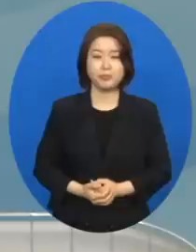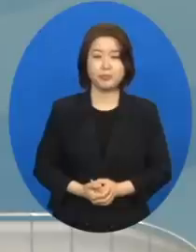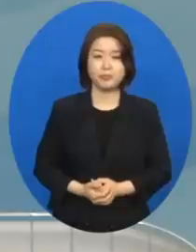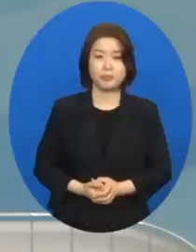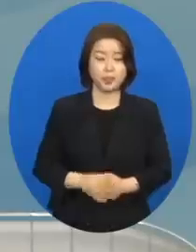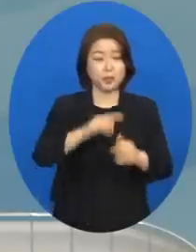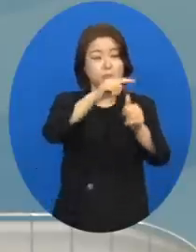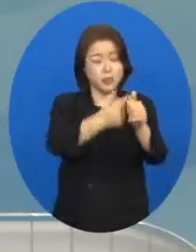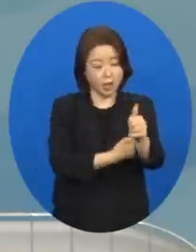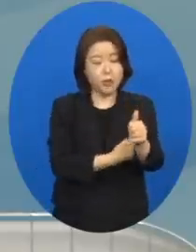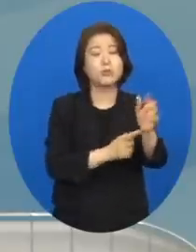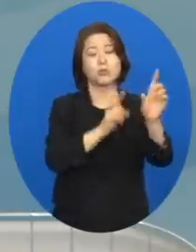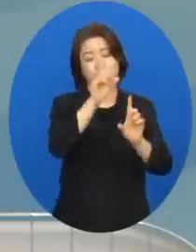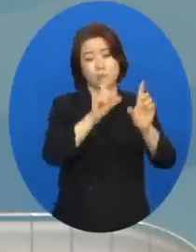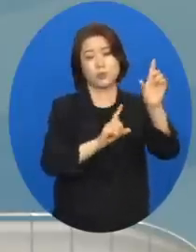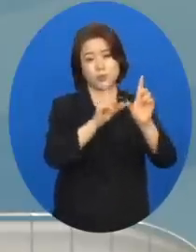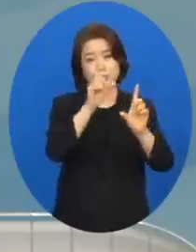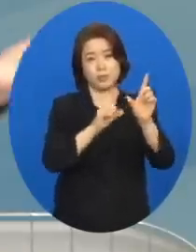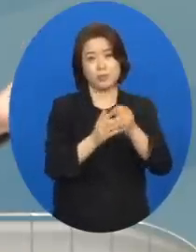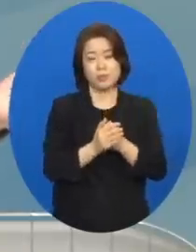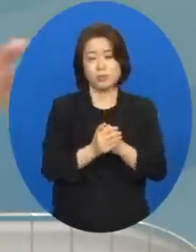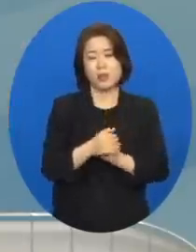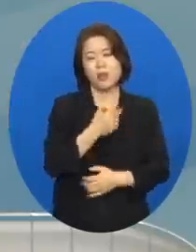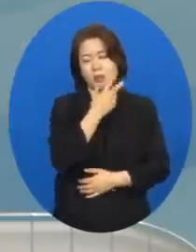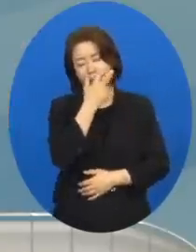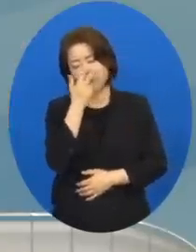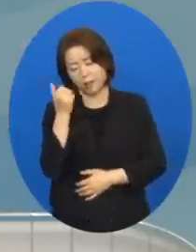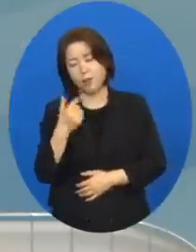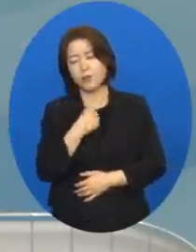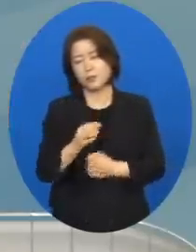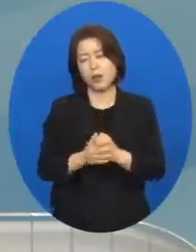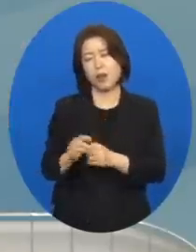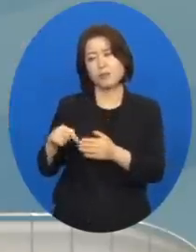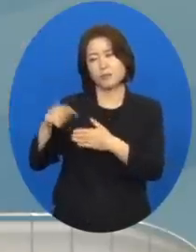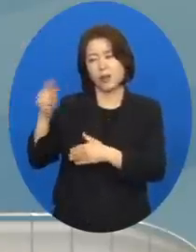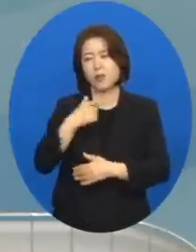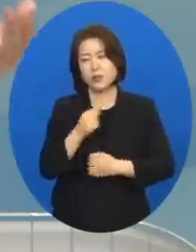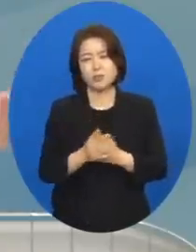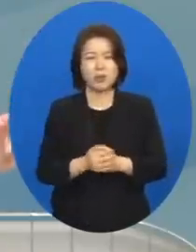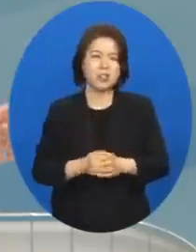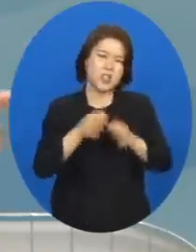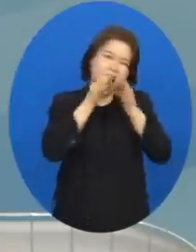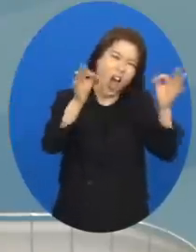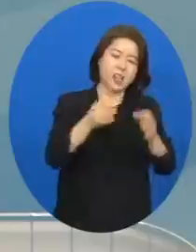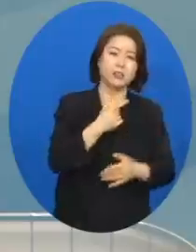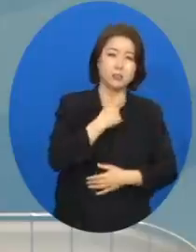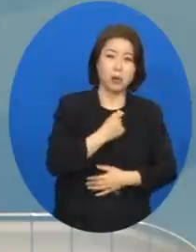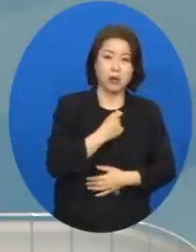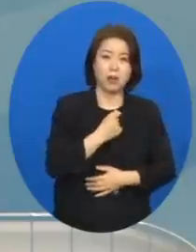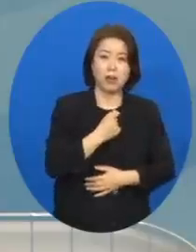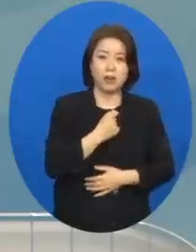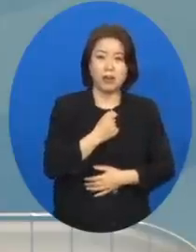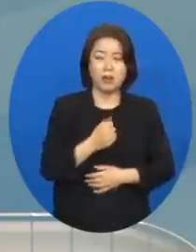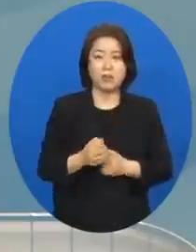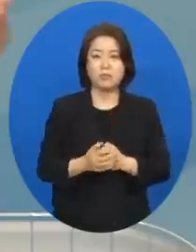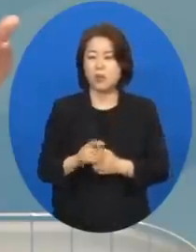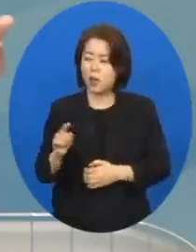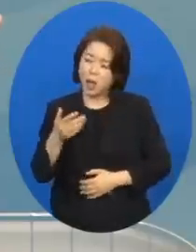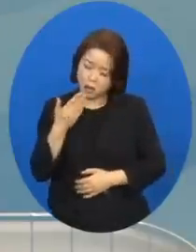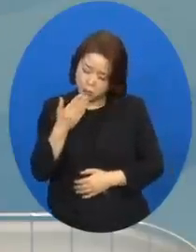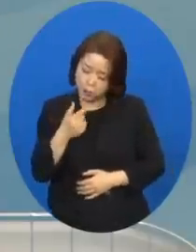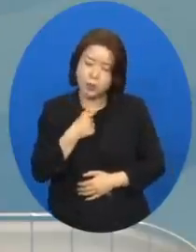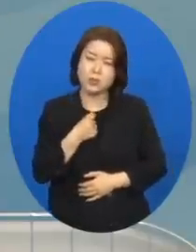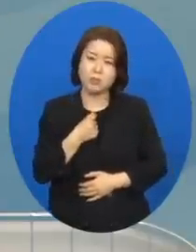너무 자연스러운 거죠. 그죠? 뭐 자고 싶다, 나가고 싶다, 뭐 소리 지르고 싶다, 뭘 먹고